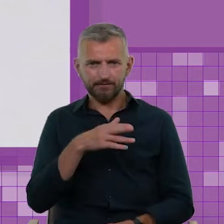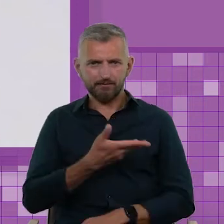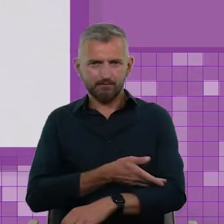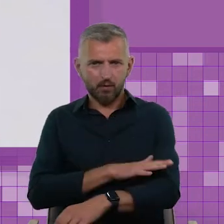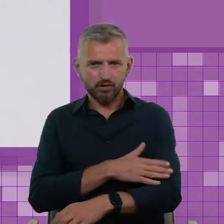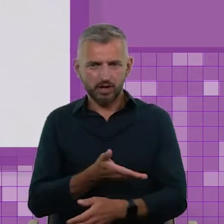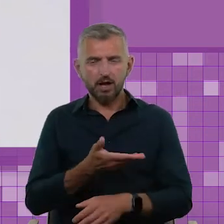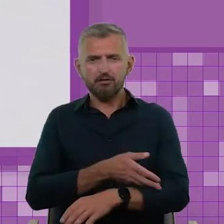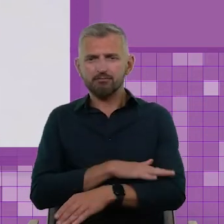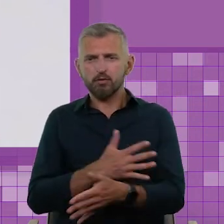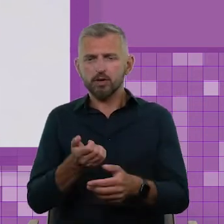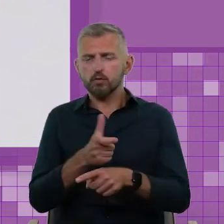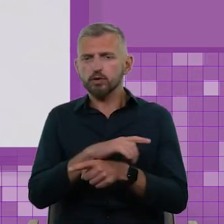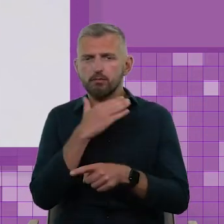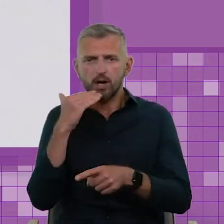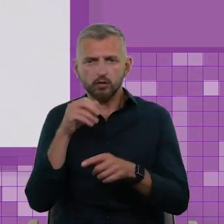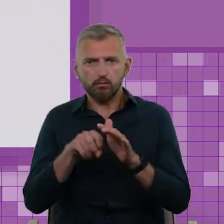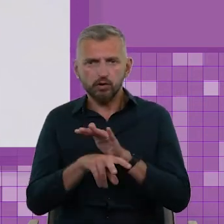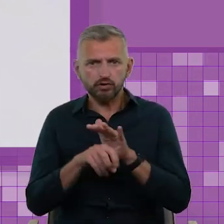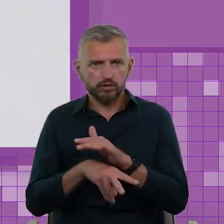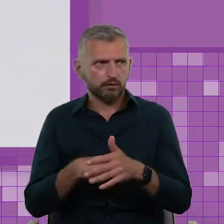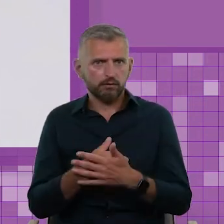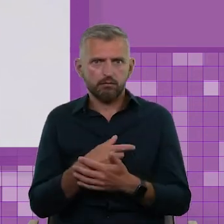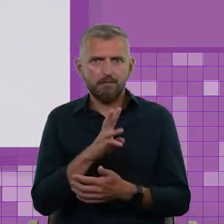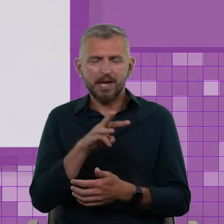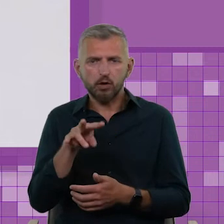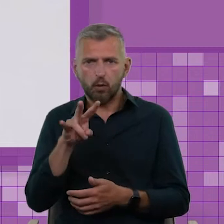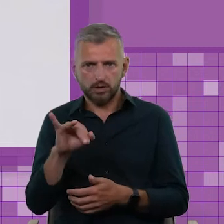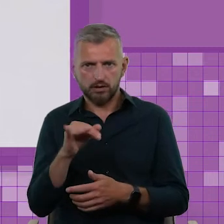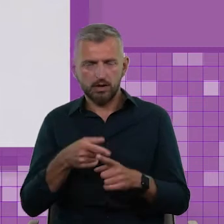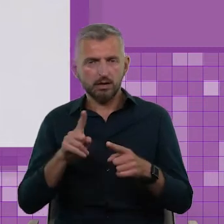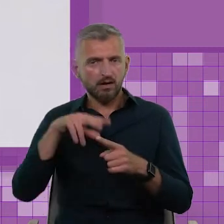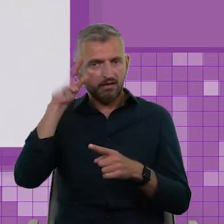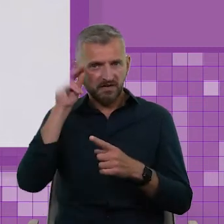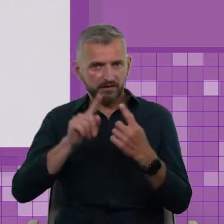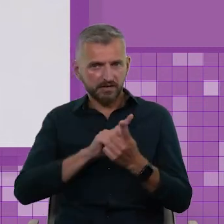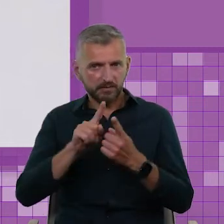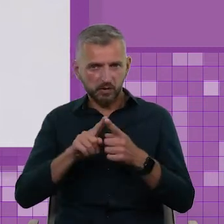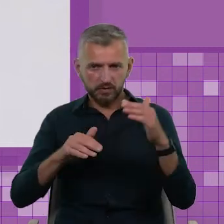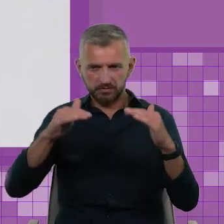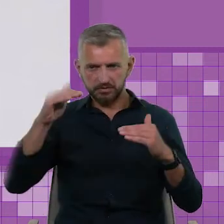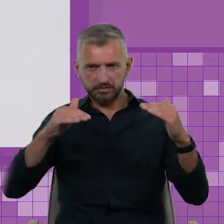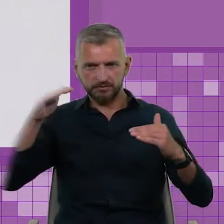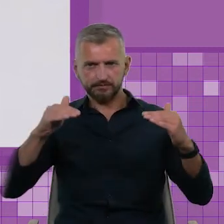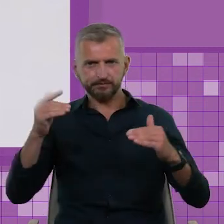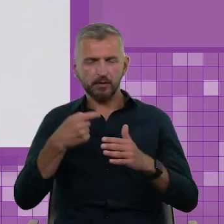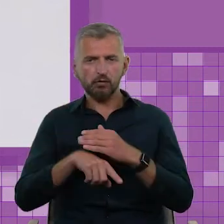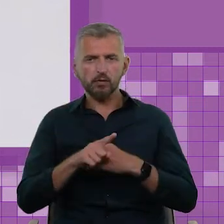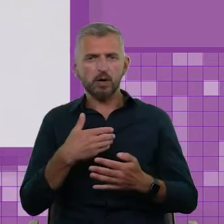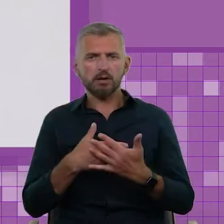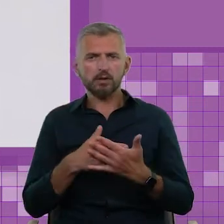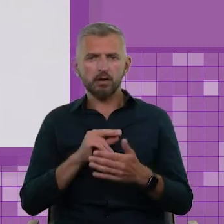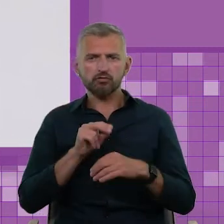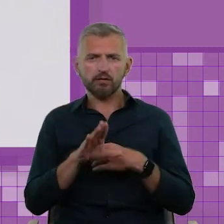Польща прийняла дуже багато біженців, це, ну, рахунок на мільйони. Ця цифра динамічно змінюється, скажу так, тому що, наприклад,